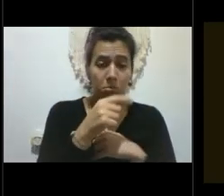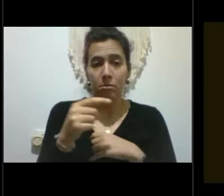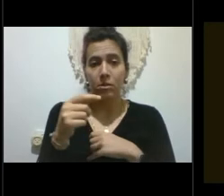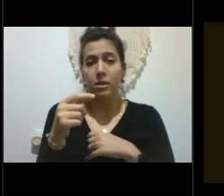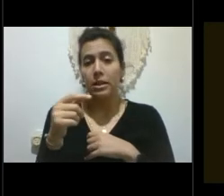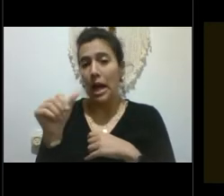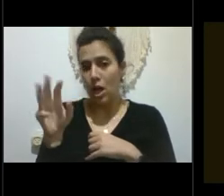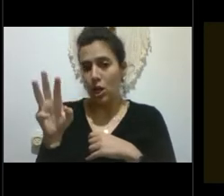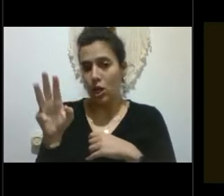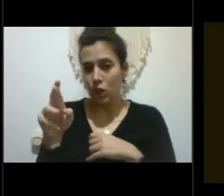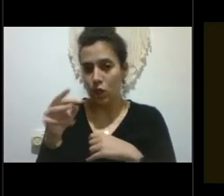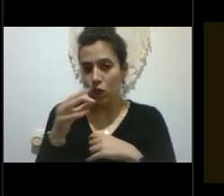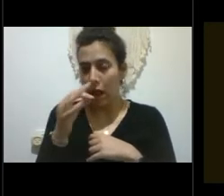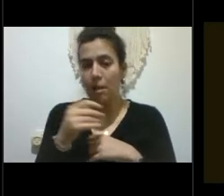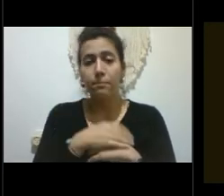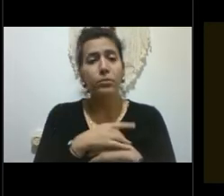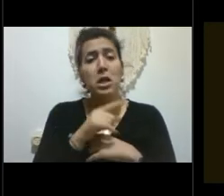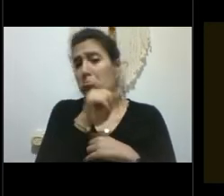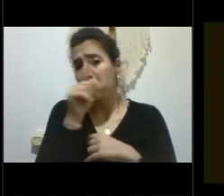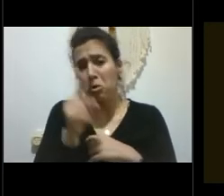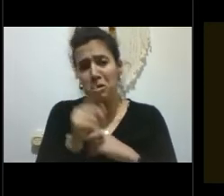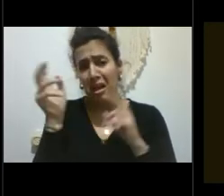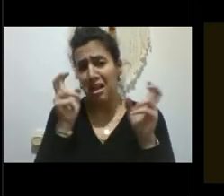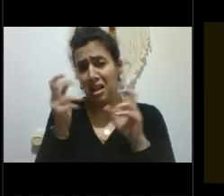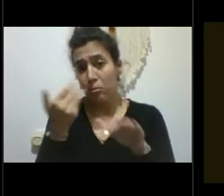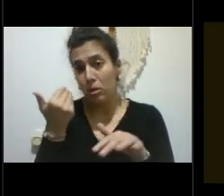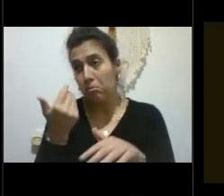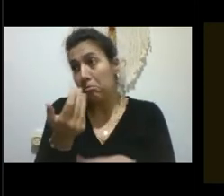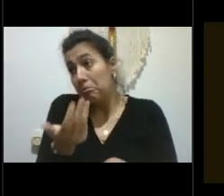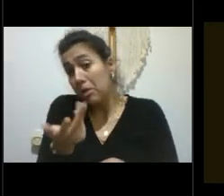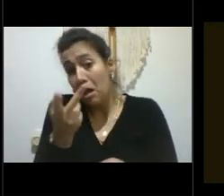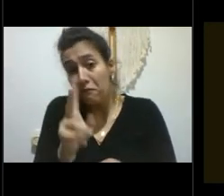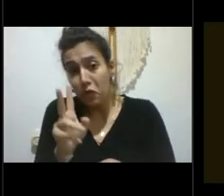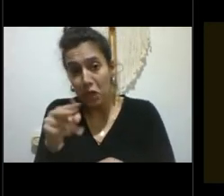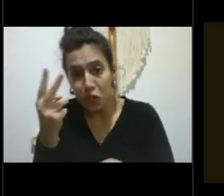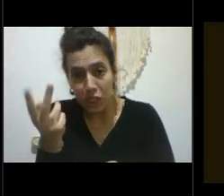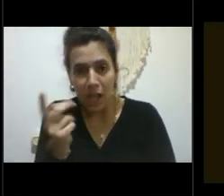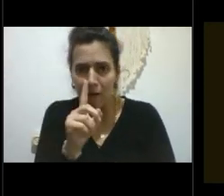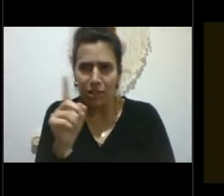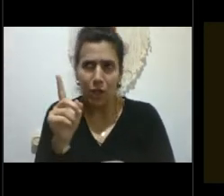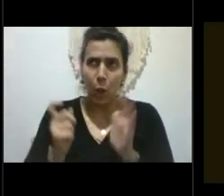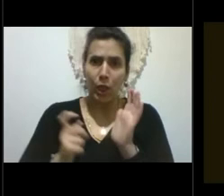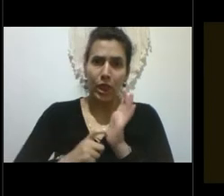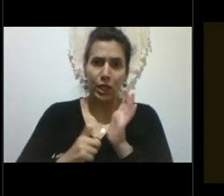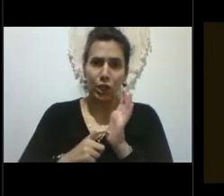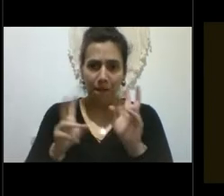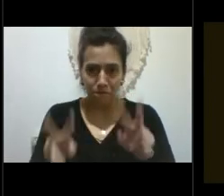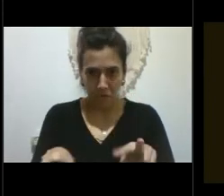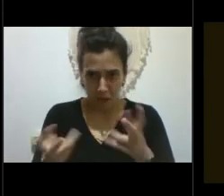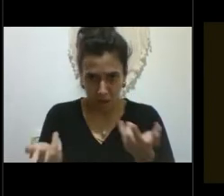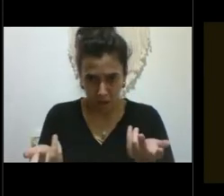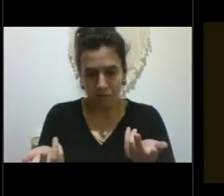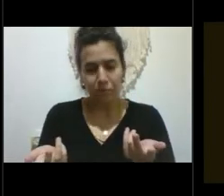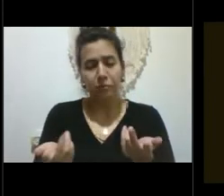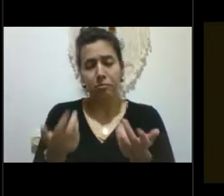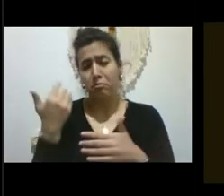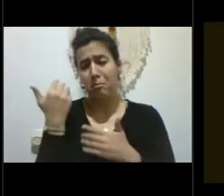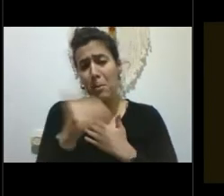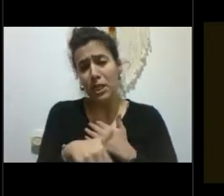לא צריך ידע מוקדם, אפשר שיהיה ידע מוקדם, אבל זה ממש לא דרישה. בסופו של דבר